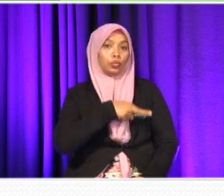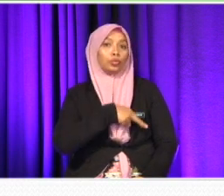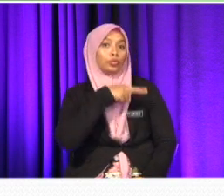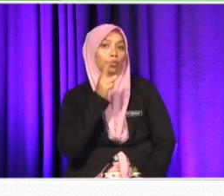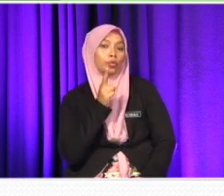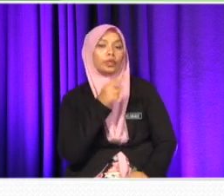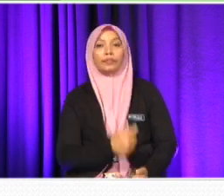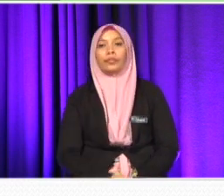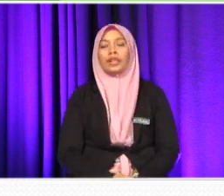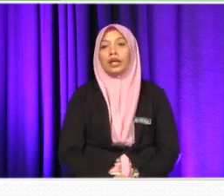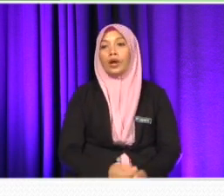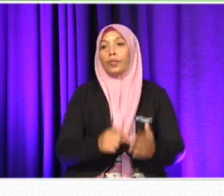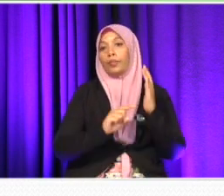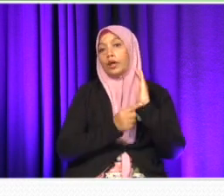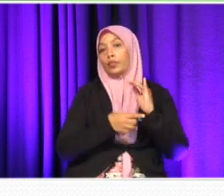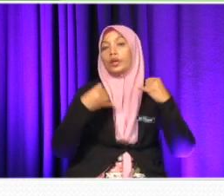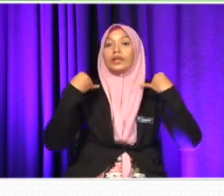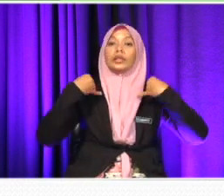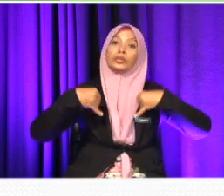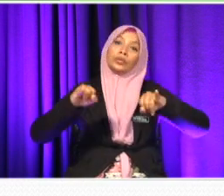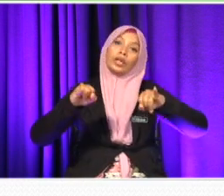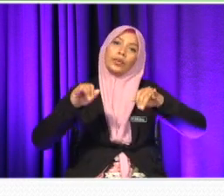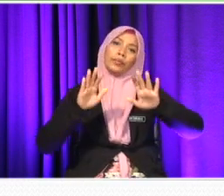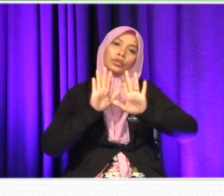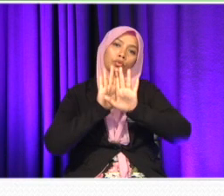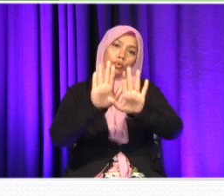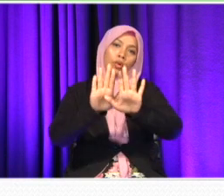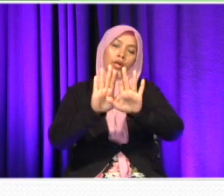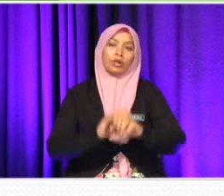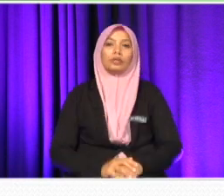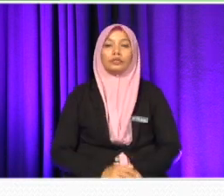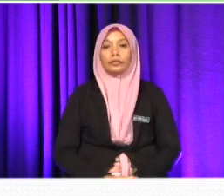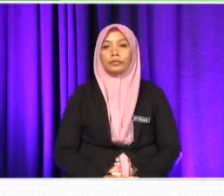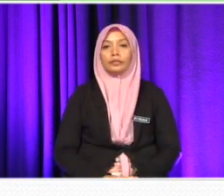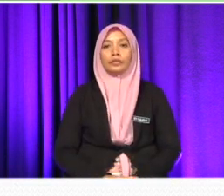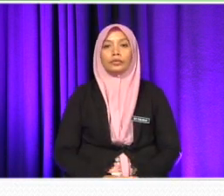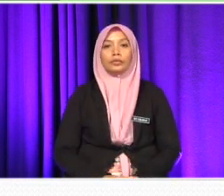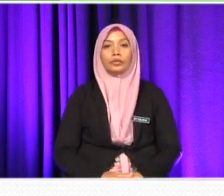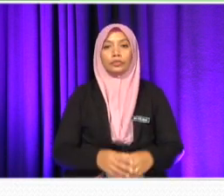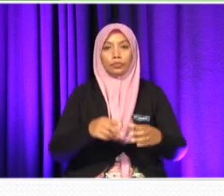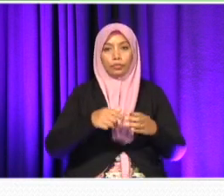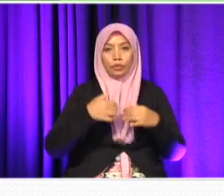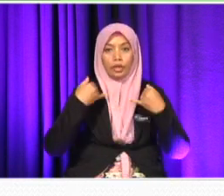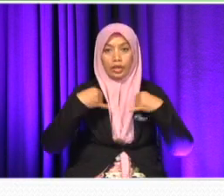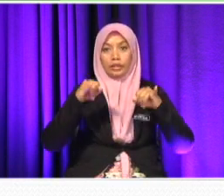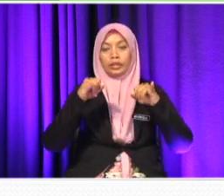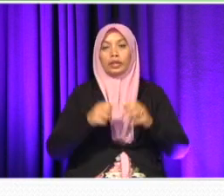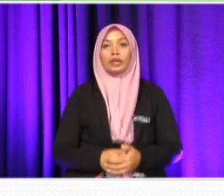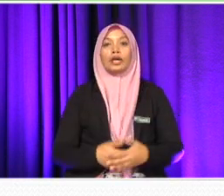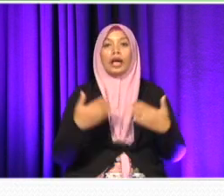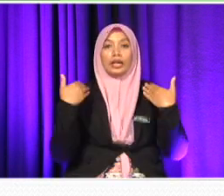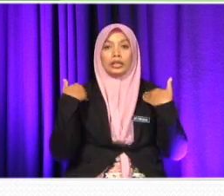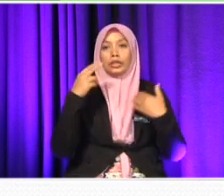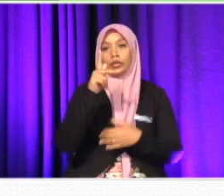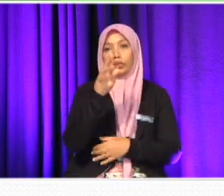pemula dengan jualan kemudian tolak pulangan jualan ada jualan bersih dan kemudian ada yang kos jualan yang mana